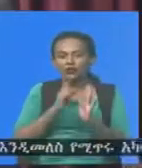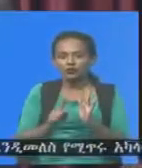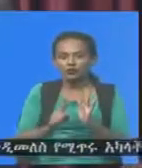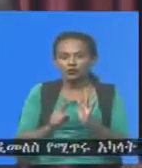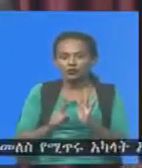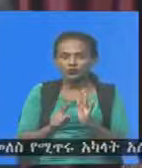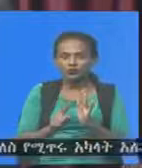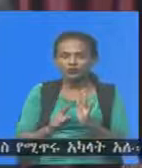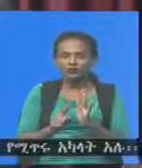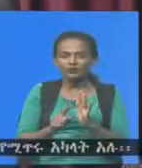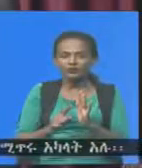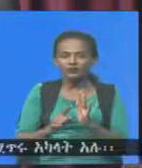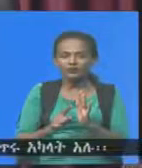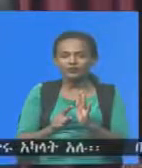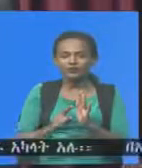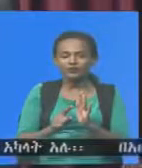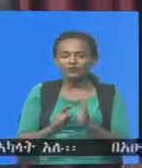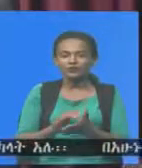ተሻገሩ